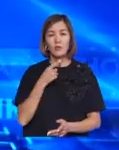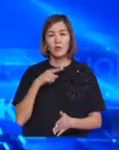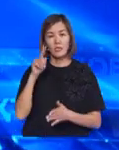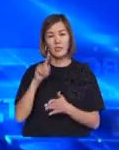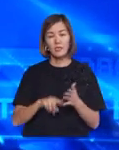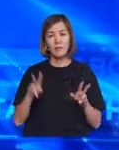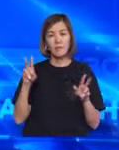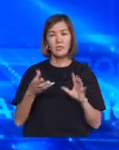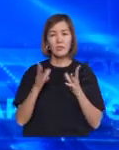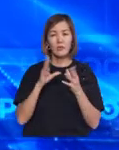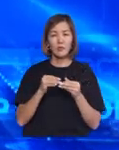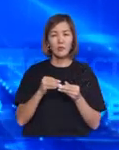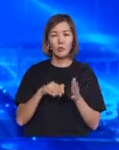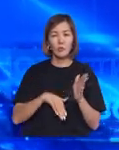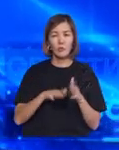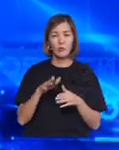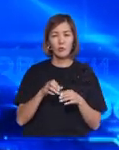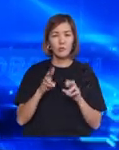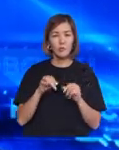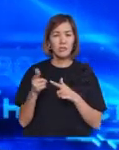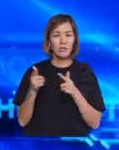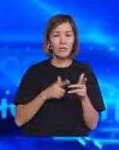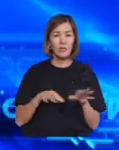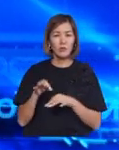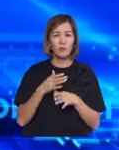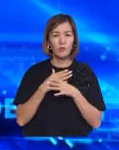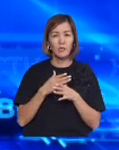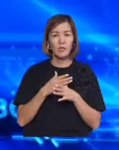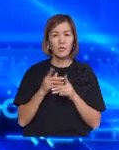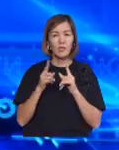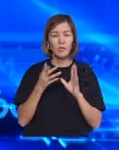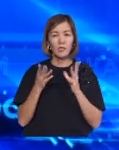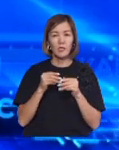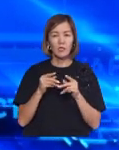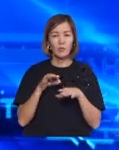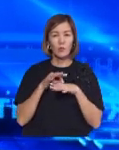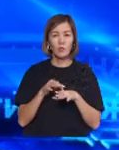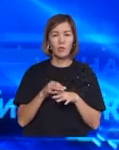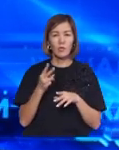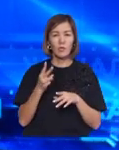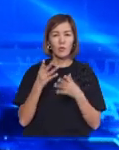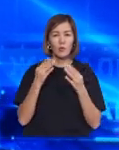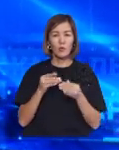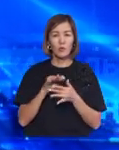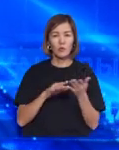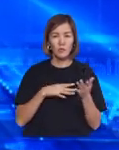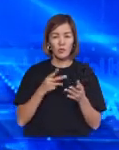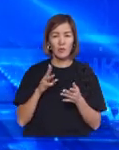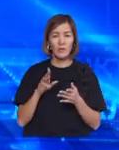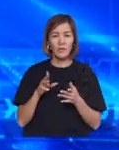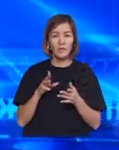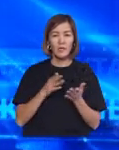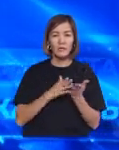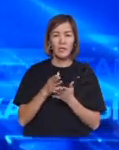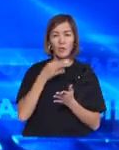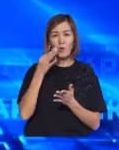Талдықорғанда дін мәселелері бойынша білікті мамандар даярлау жобасы аясында семинардың қорытынды жиыны өтті. Оқу курсы 2 күнге созылды. Басты мақсат